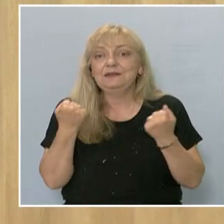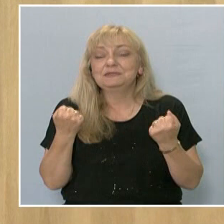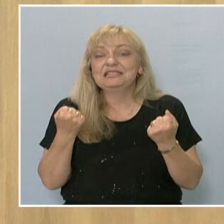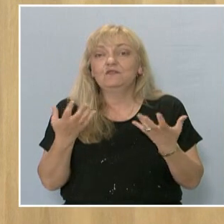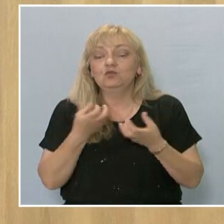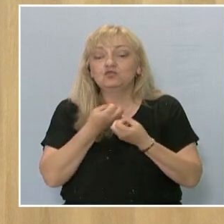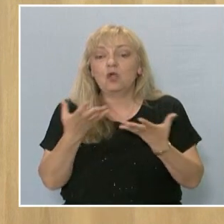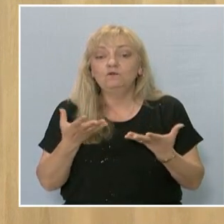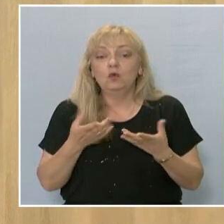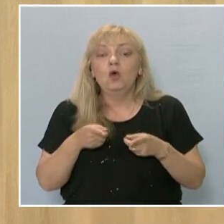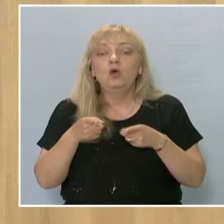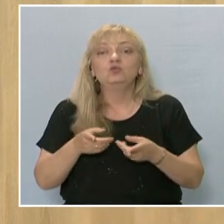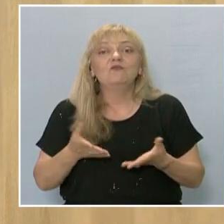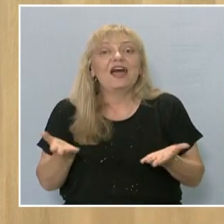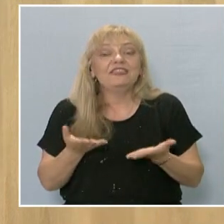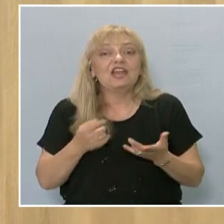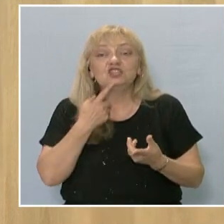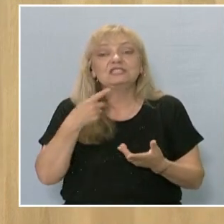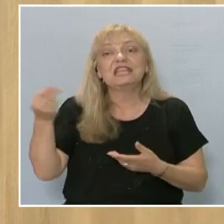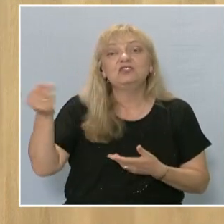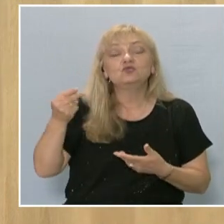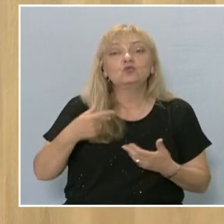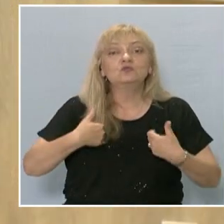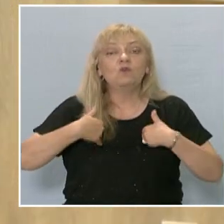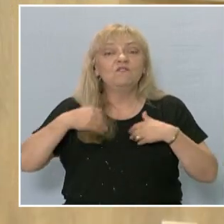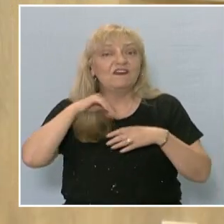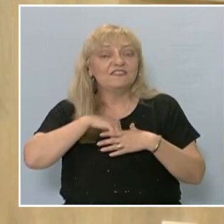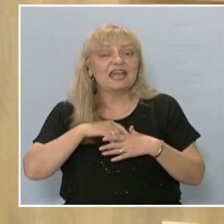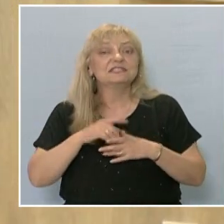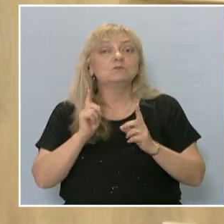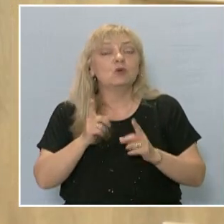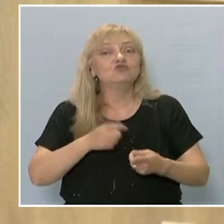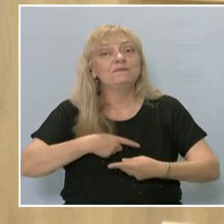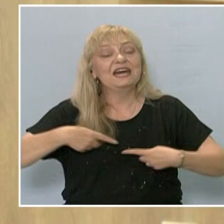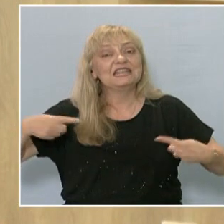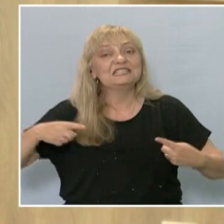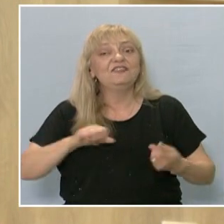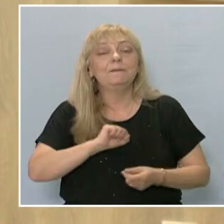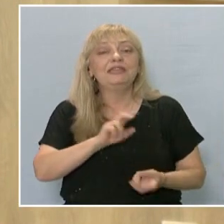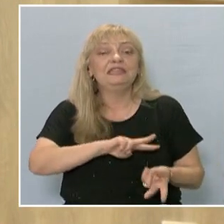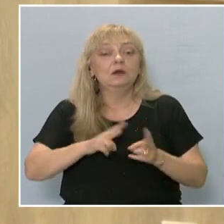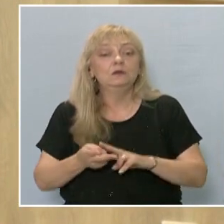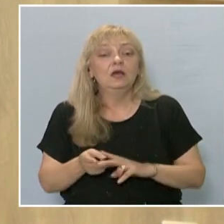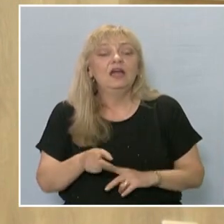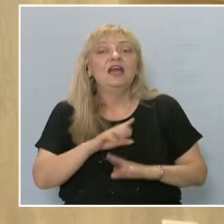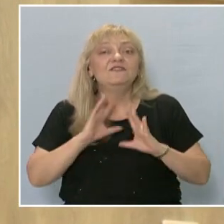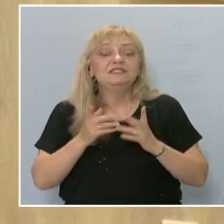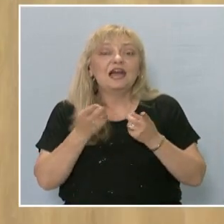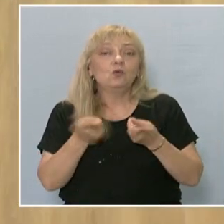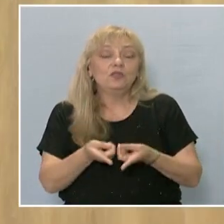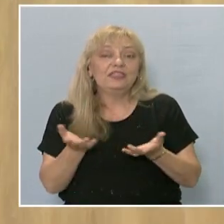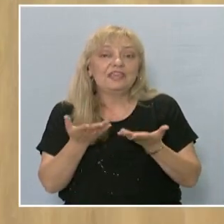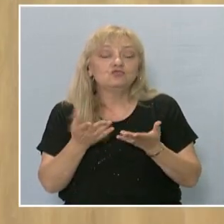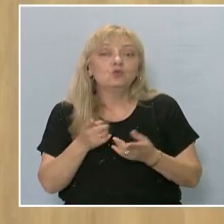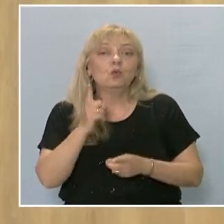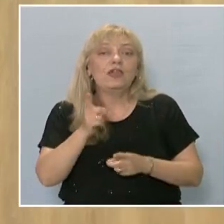изкуство и за нещо в нас което можем да развием и да променим всяко едно нещо което не ни е естество е потенциал да стане